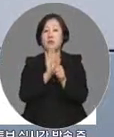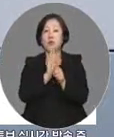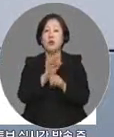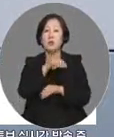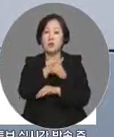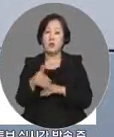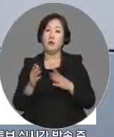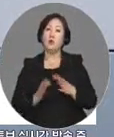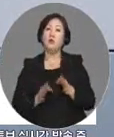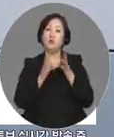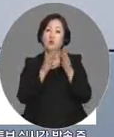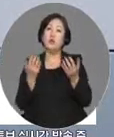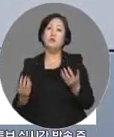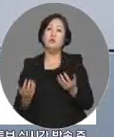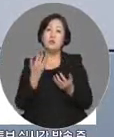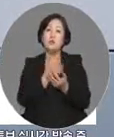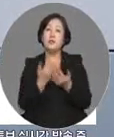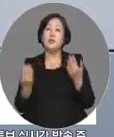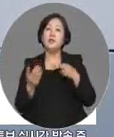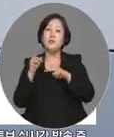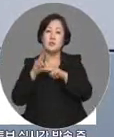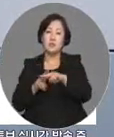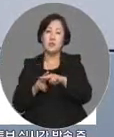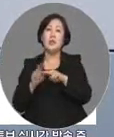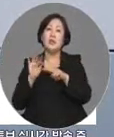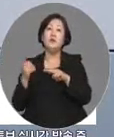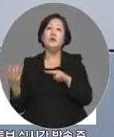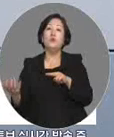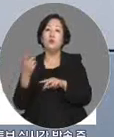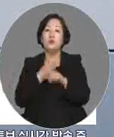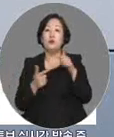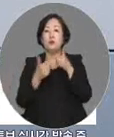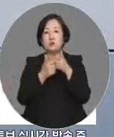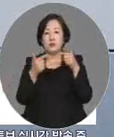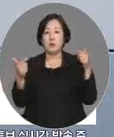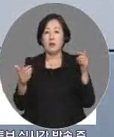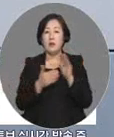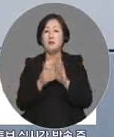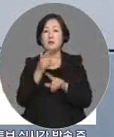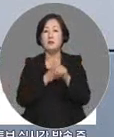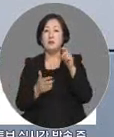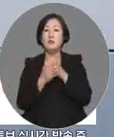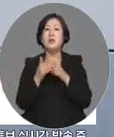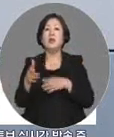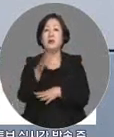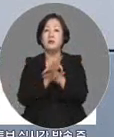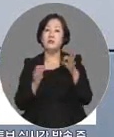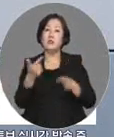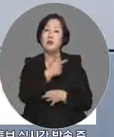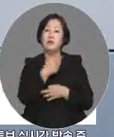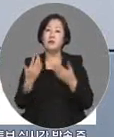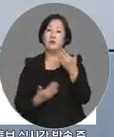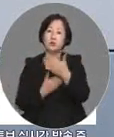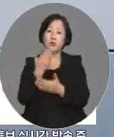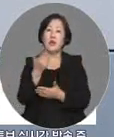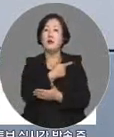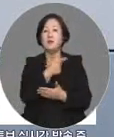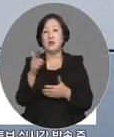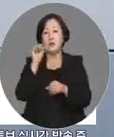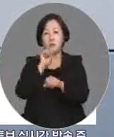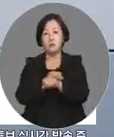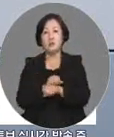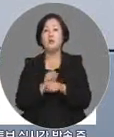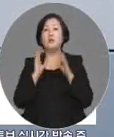투자 유치가 일자리 창출과 인구 증가 등으로 이어지는 지역 경제의 성선한 구조가 완성될 수 있도록